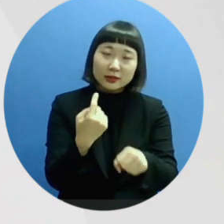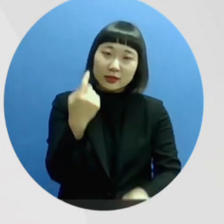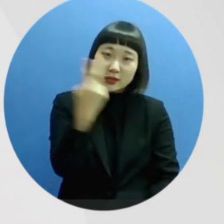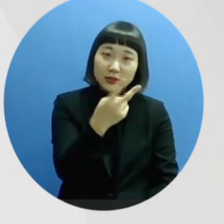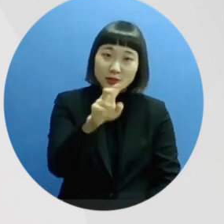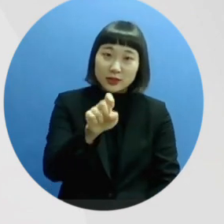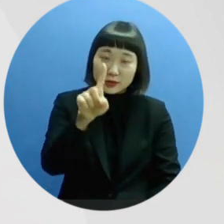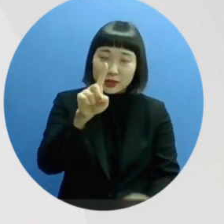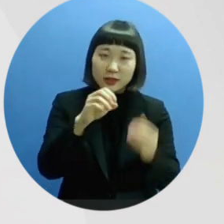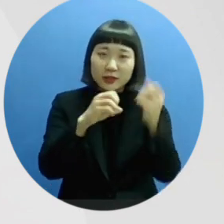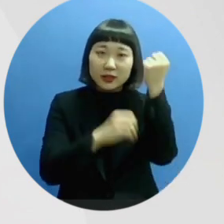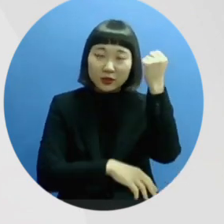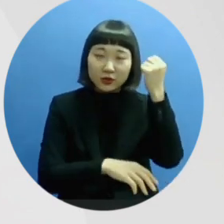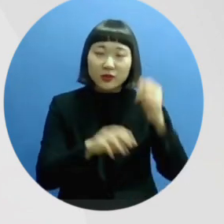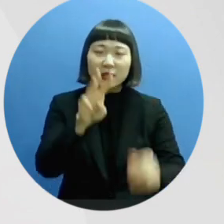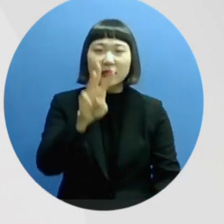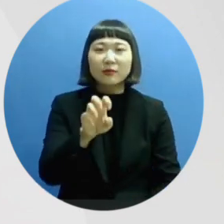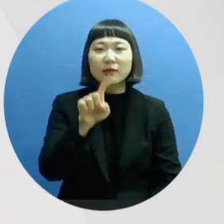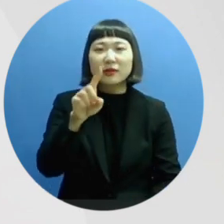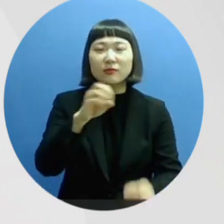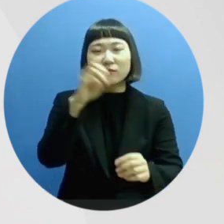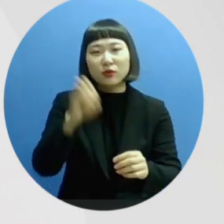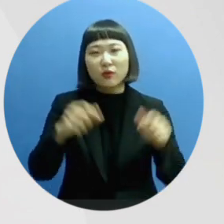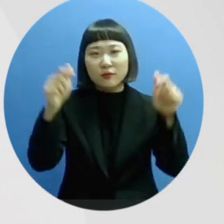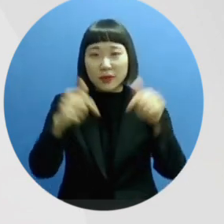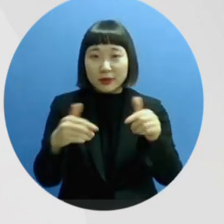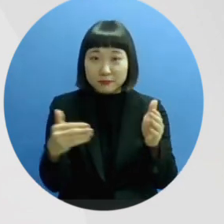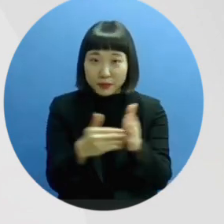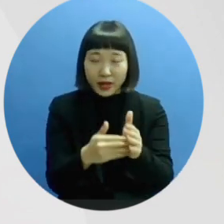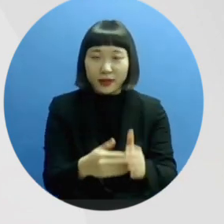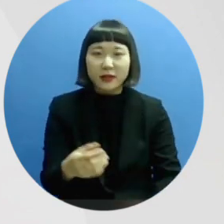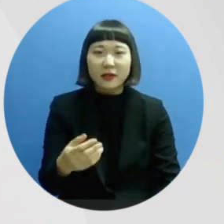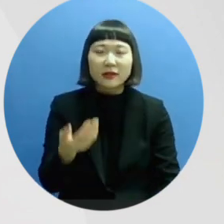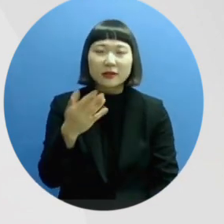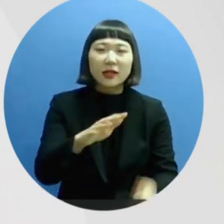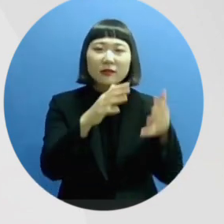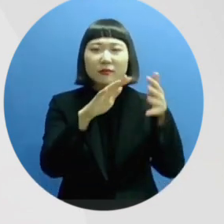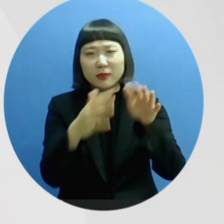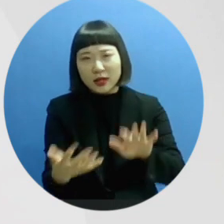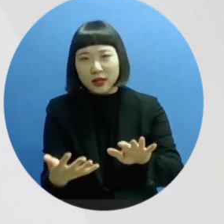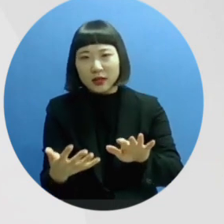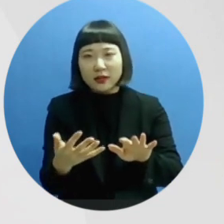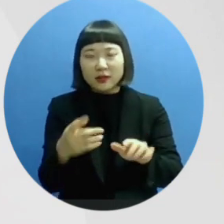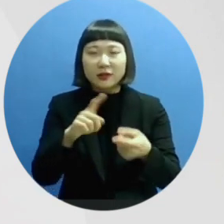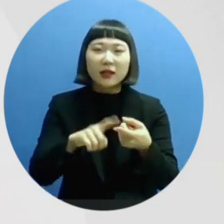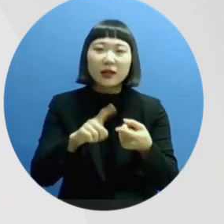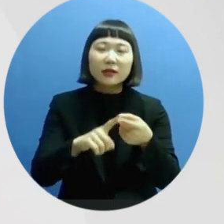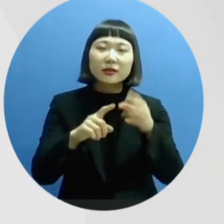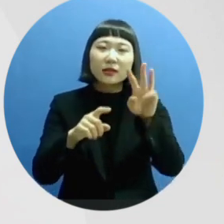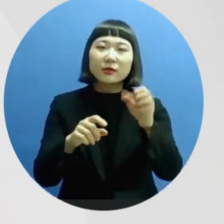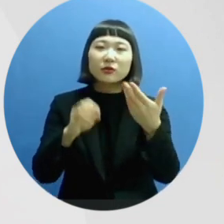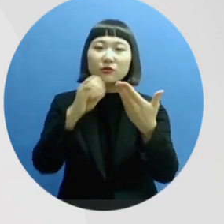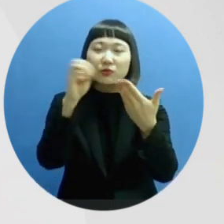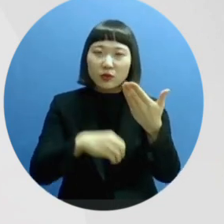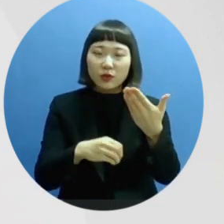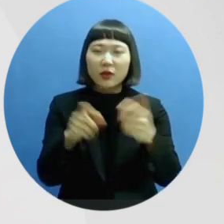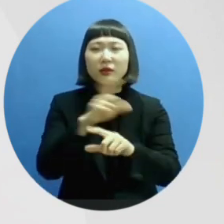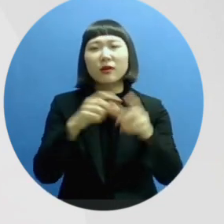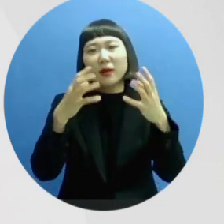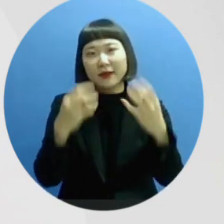한랭질환자는 31% 감소했고, 숨진 사람은 29%로 더 많았습니다. 300명 가운데